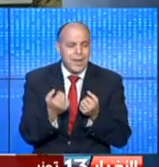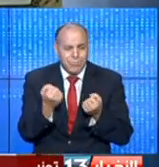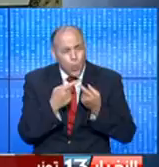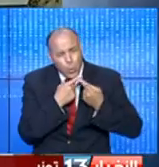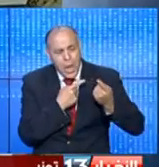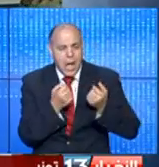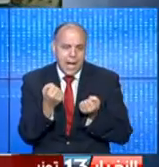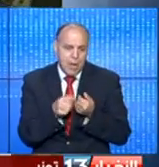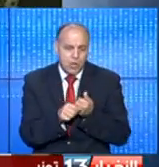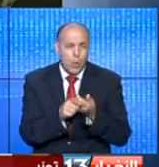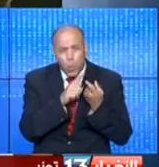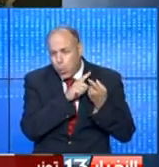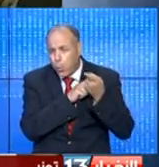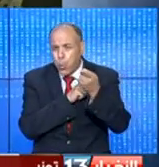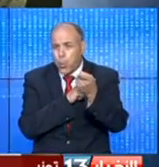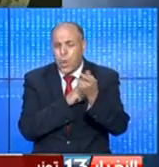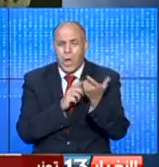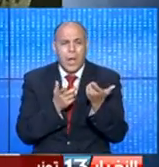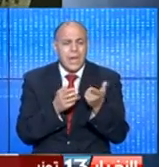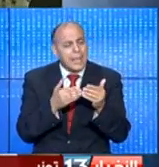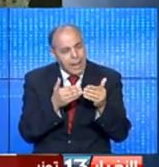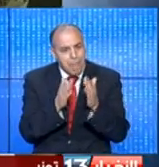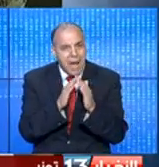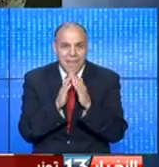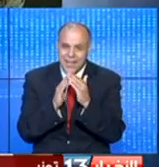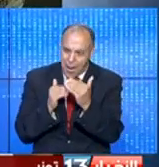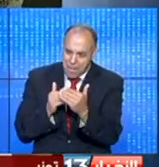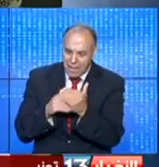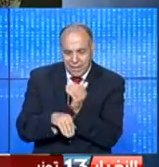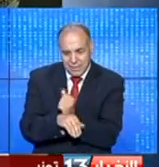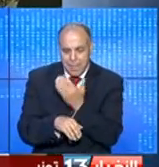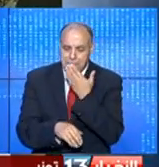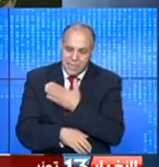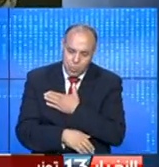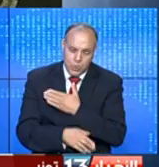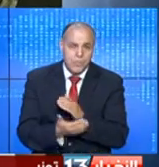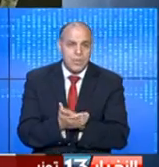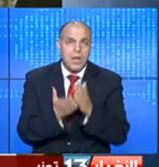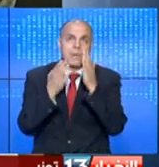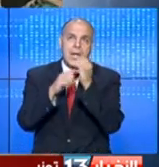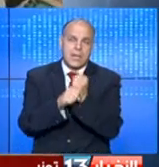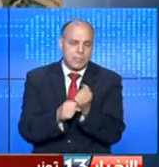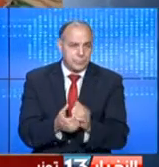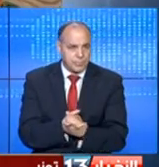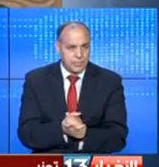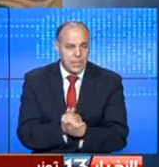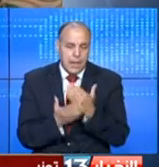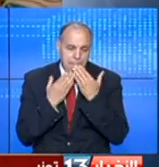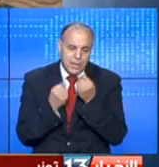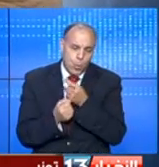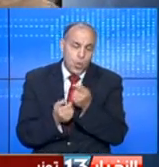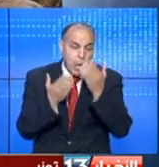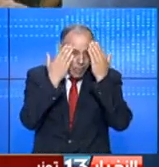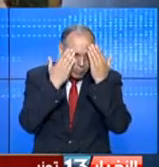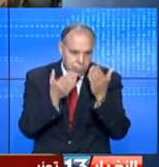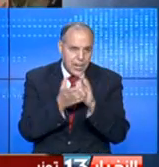المسافه، ما خلوناش نمشوا للتوزر للبلاصه اخرى، يجوا لهنا ويلقحونا ويعطيهم الصحه وربي يعينهم ان شاء الله. بارك الله فيهم يرحم